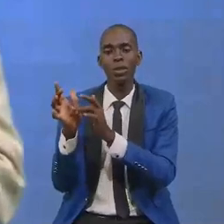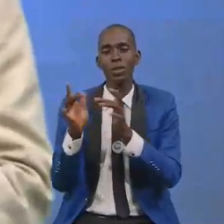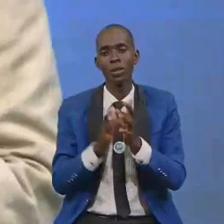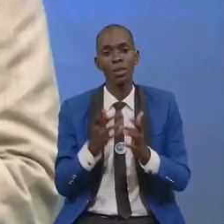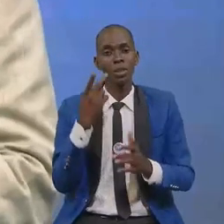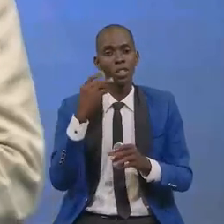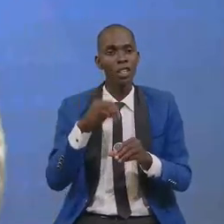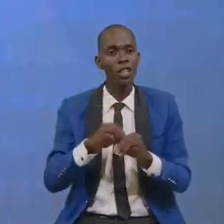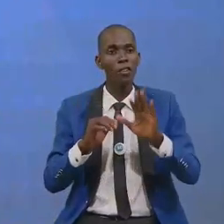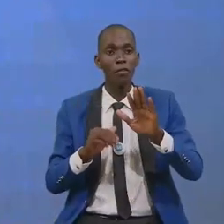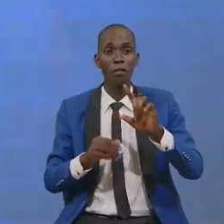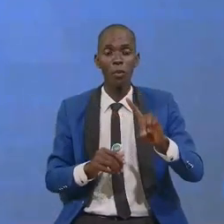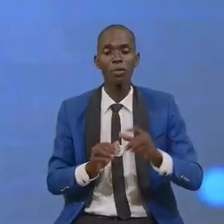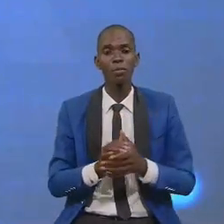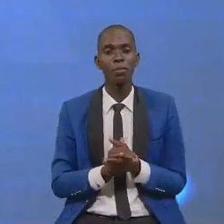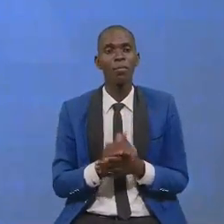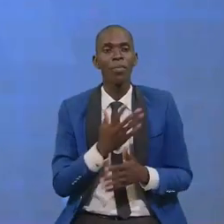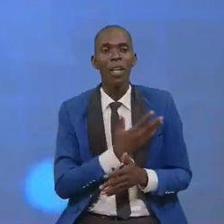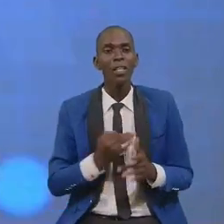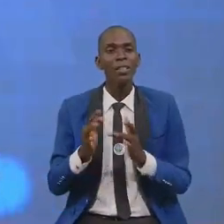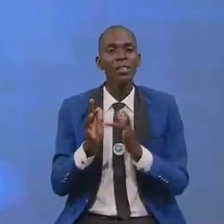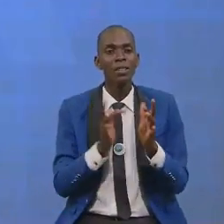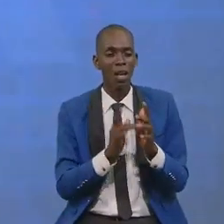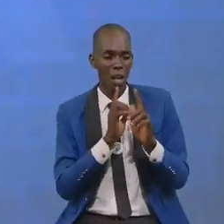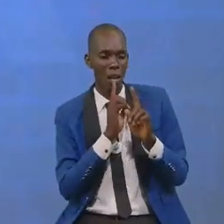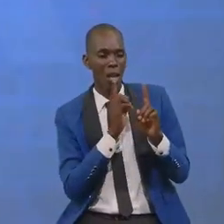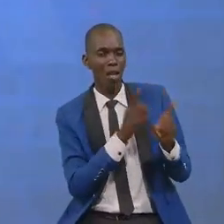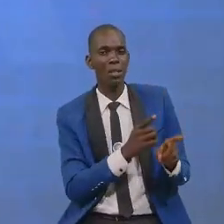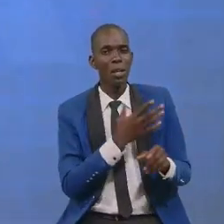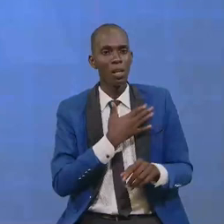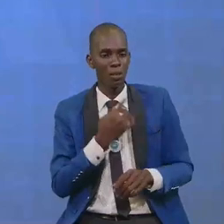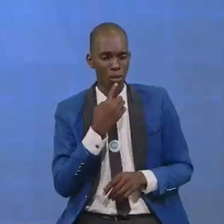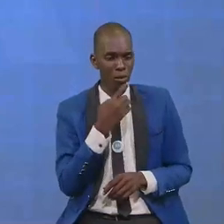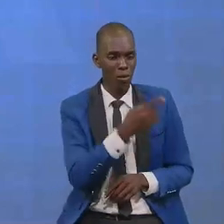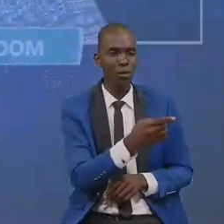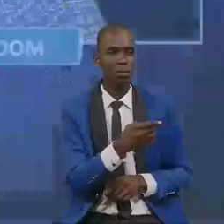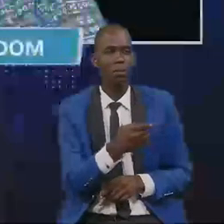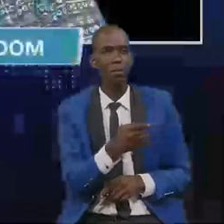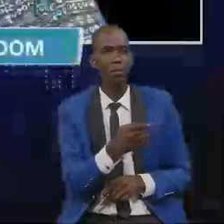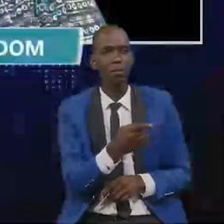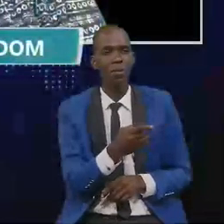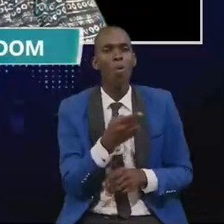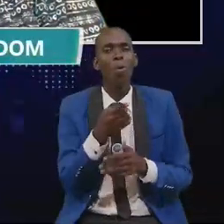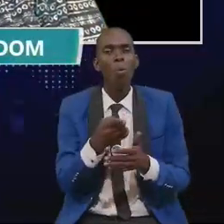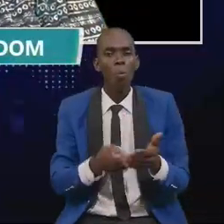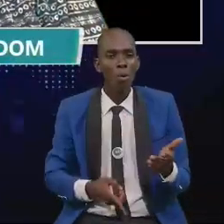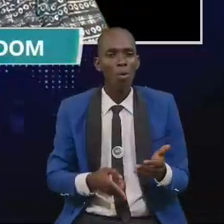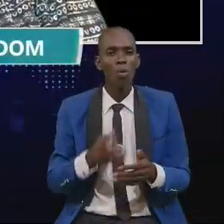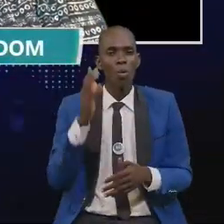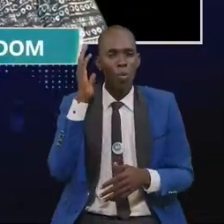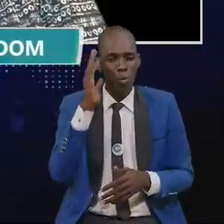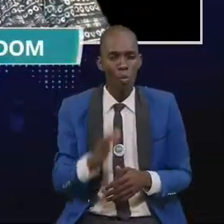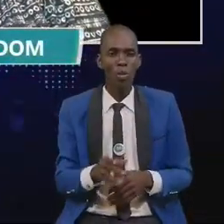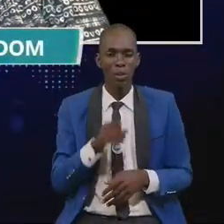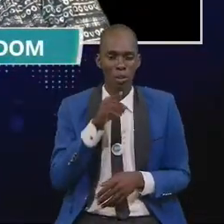mais c'est 51 Jésus prenons la parole lui dit que veux-tu que je